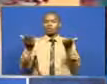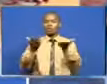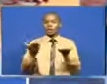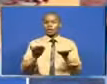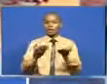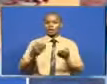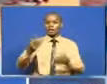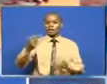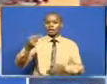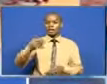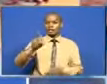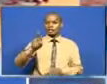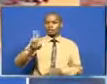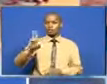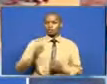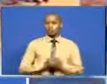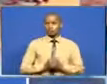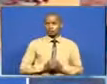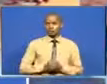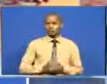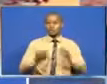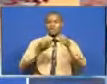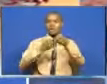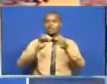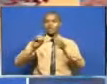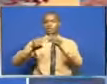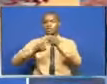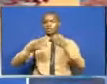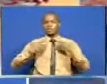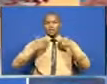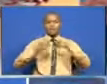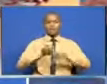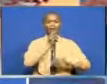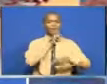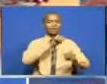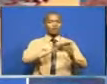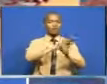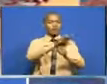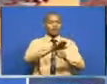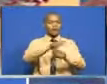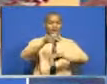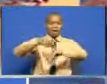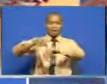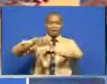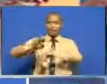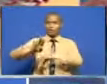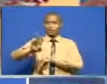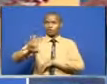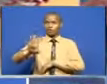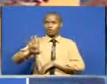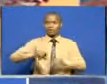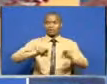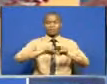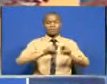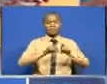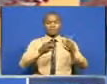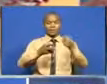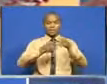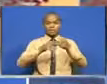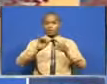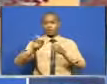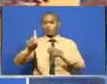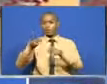maalum. Watu 806 wamepona kutokana na ugonjwa huo katika muda wa saa 24 zilizopita, ambapo